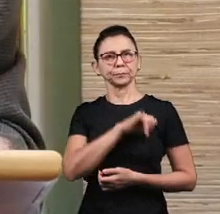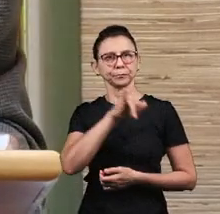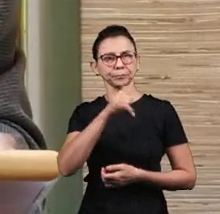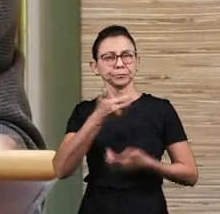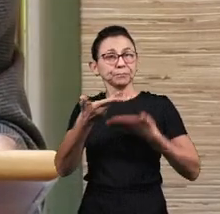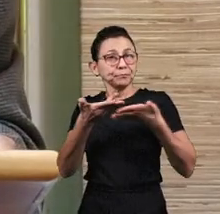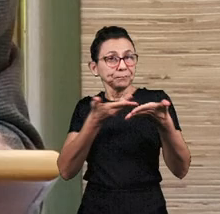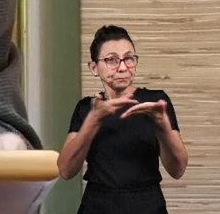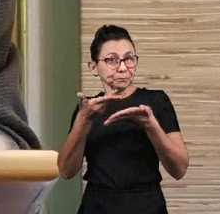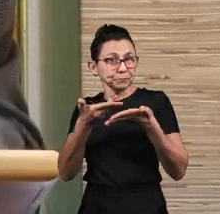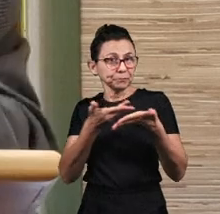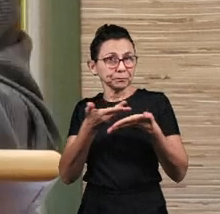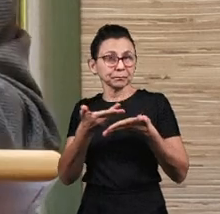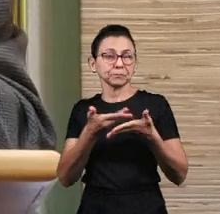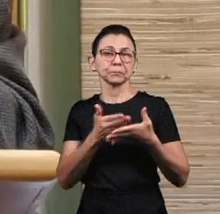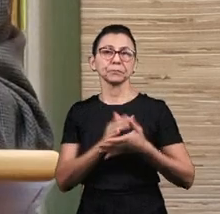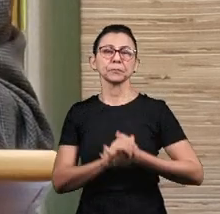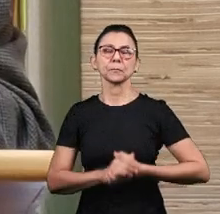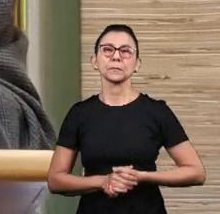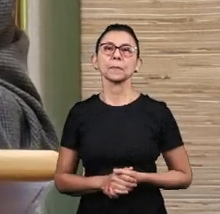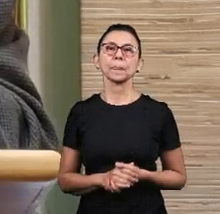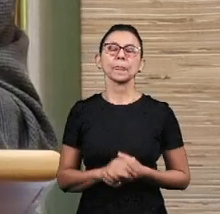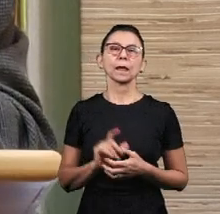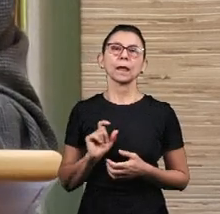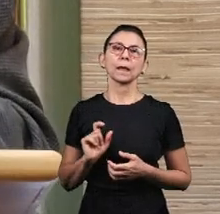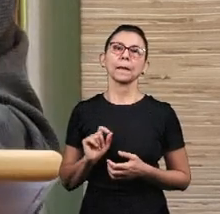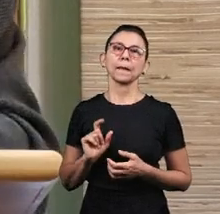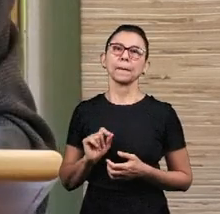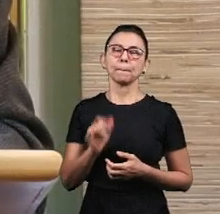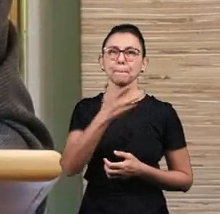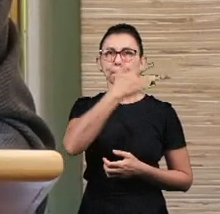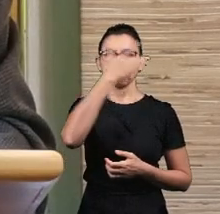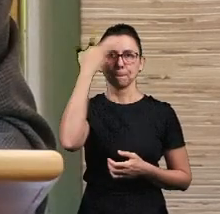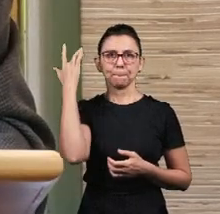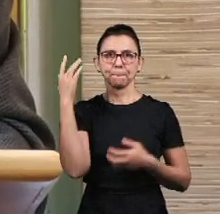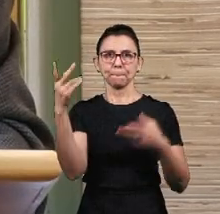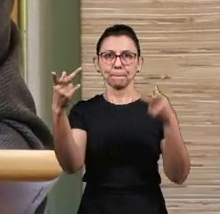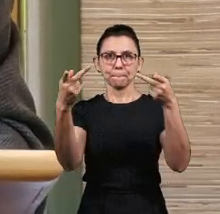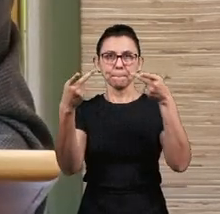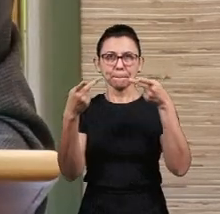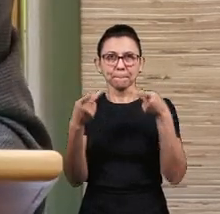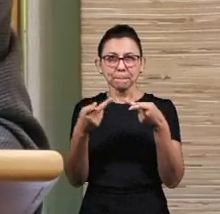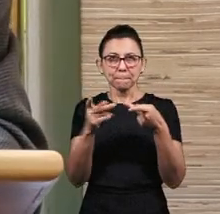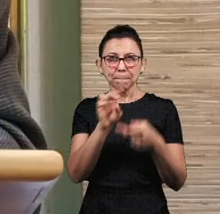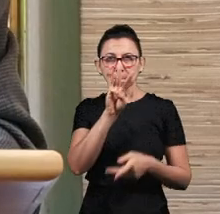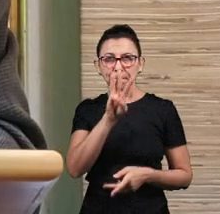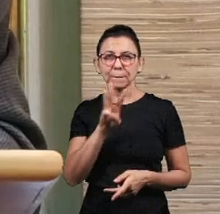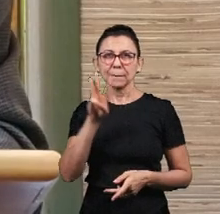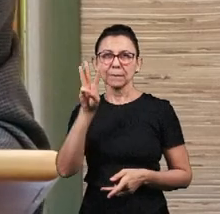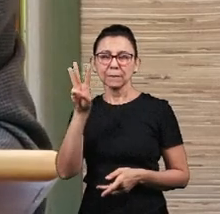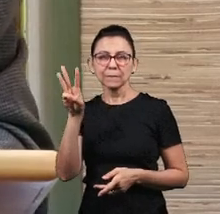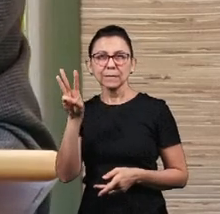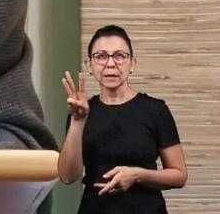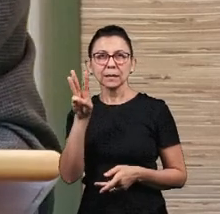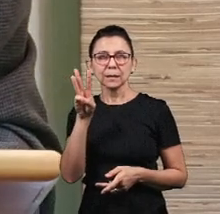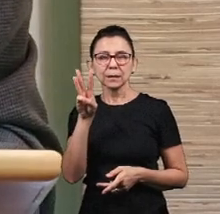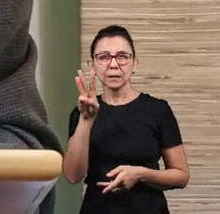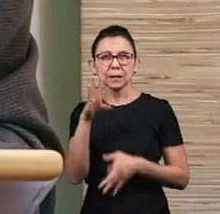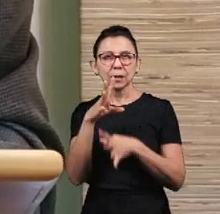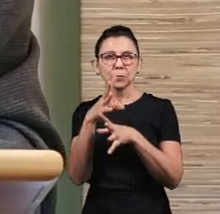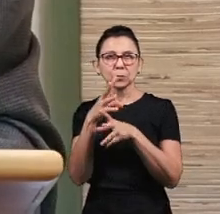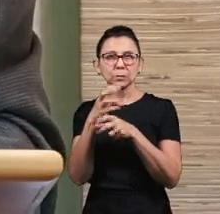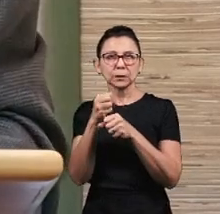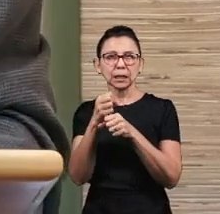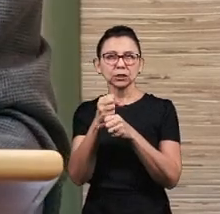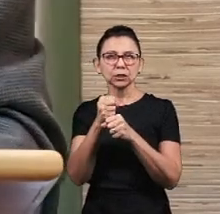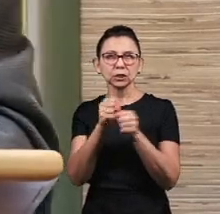suivant, que nous avons reçu dans la question de visiteurs, nous avons le plus grand